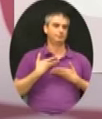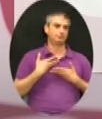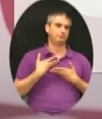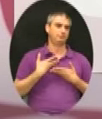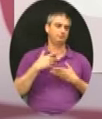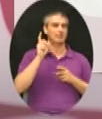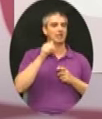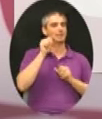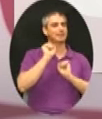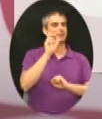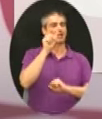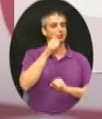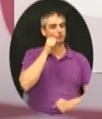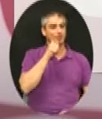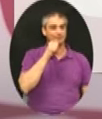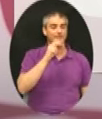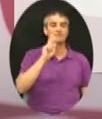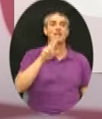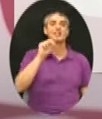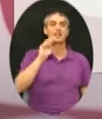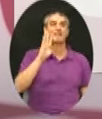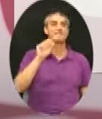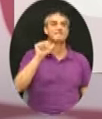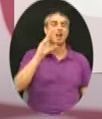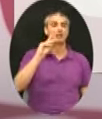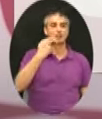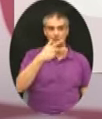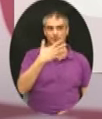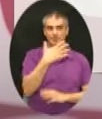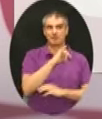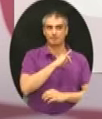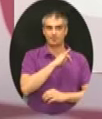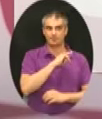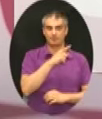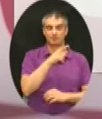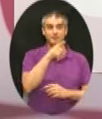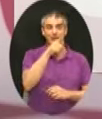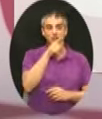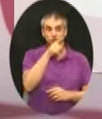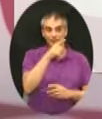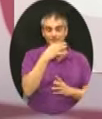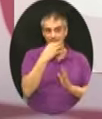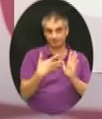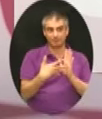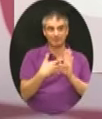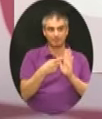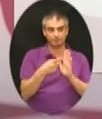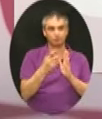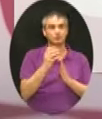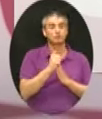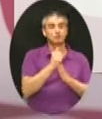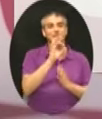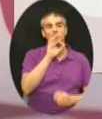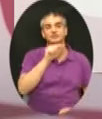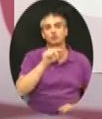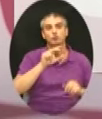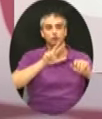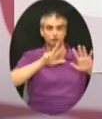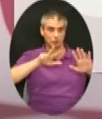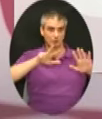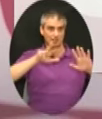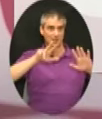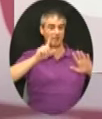הקול הלבן. ונבדה היא גם מדינה מעניינת, כי בנבדה טראמפ לפי הסקרים מוביל